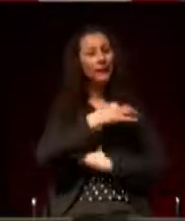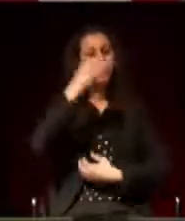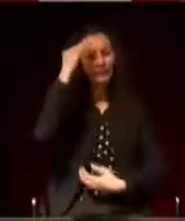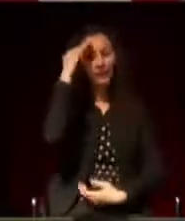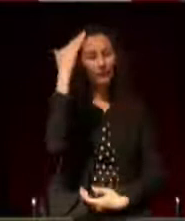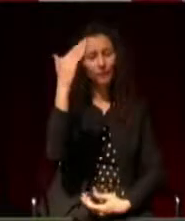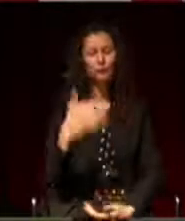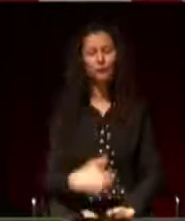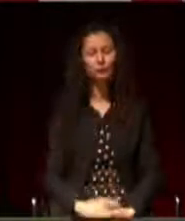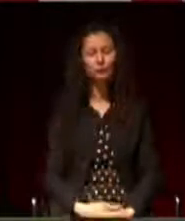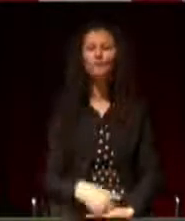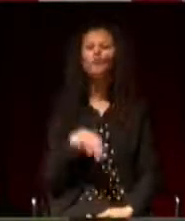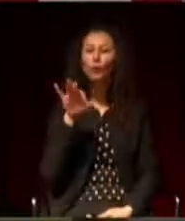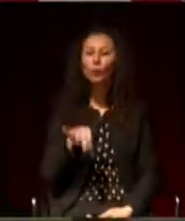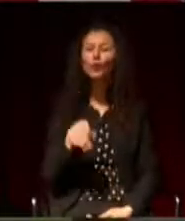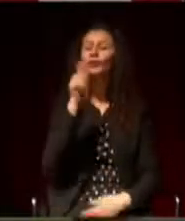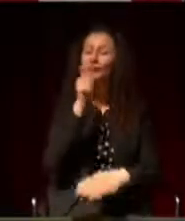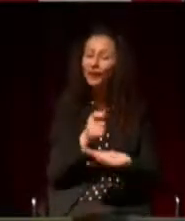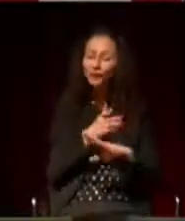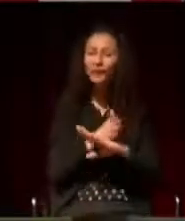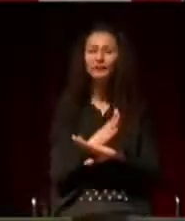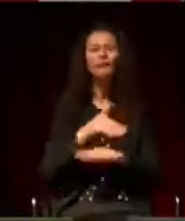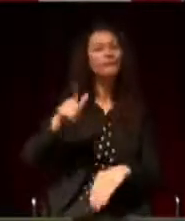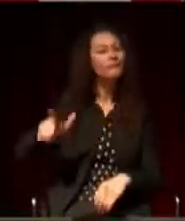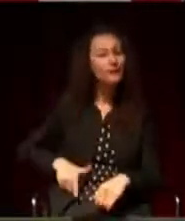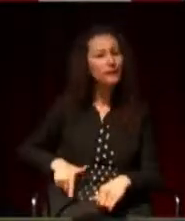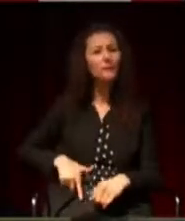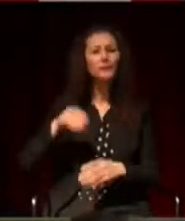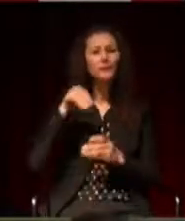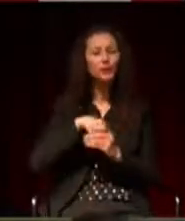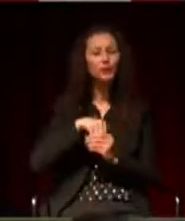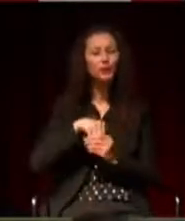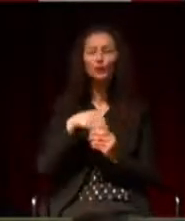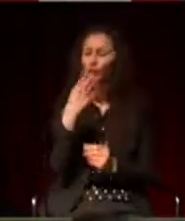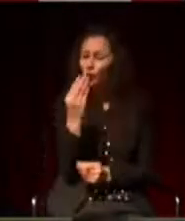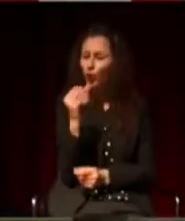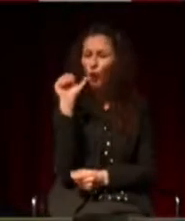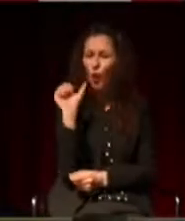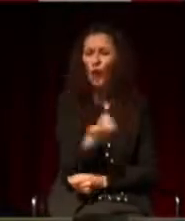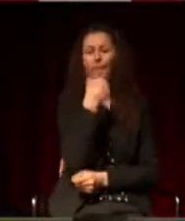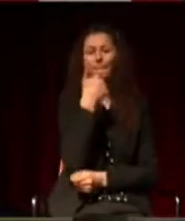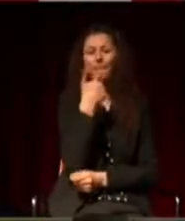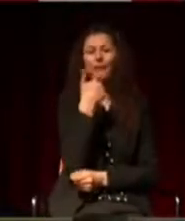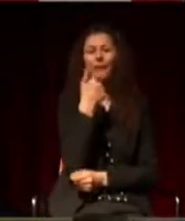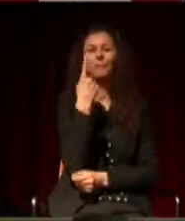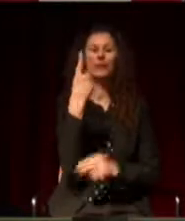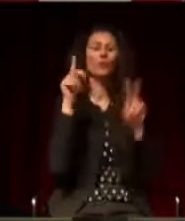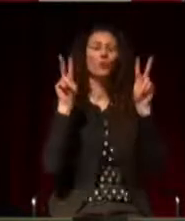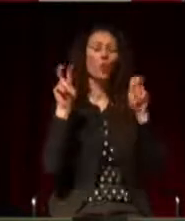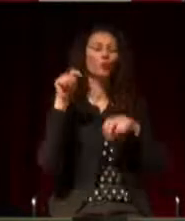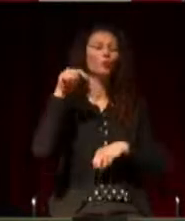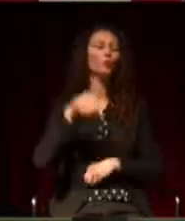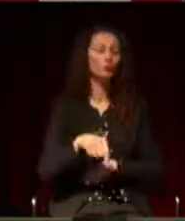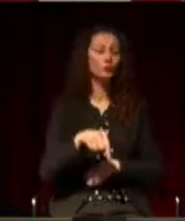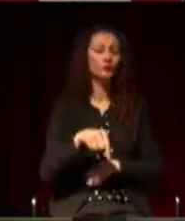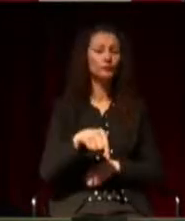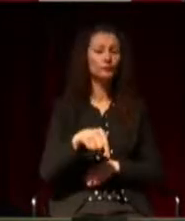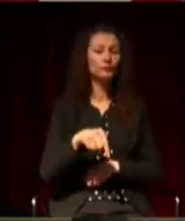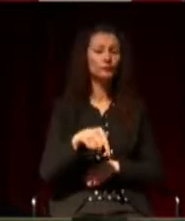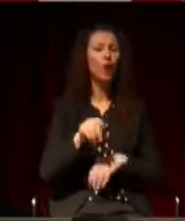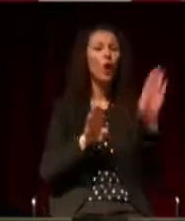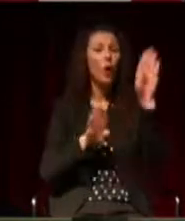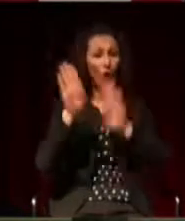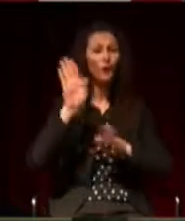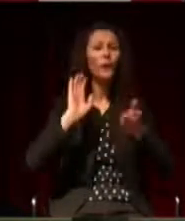selamlıyorum. Bugün gerçekten İzmir'imiz için çok önemli bir konu üzerinde